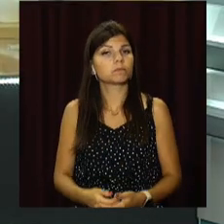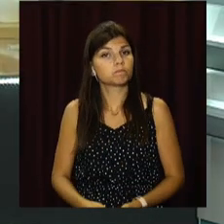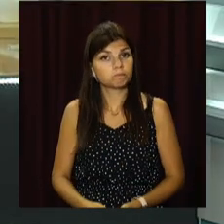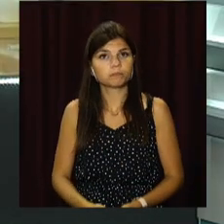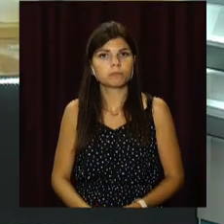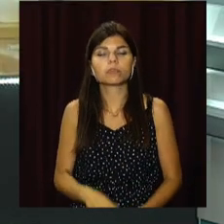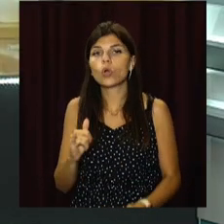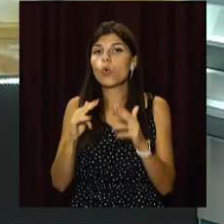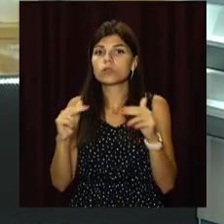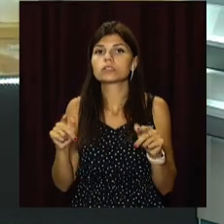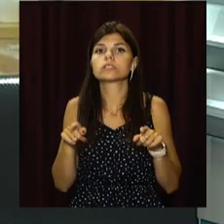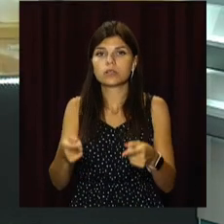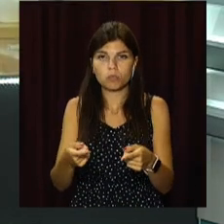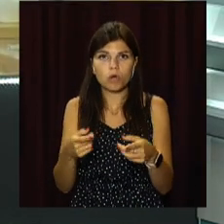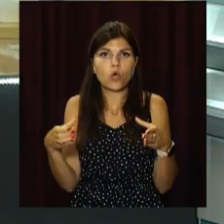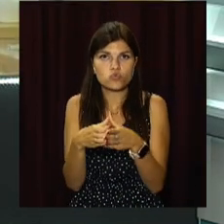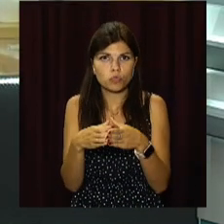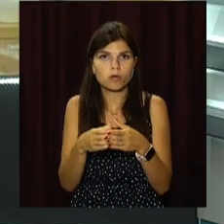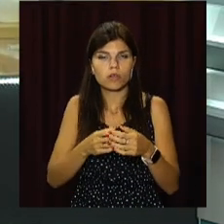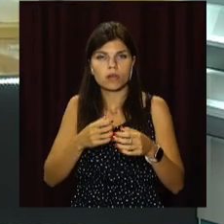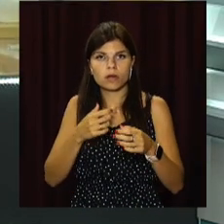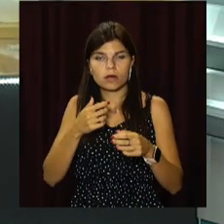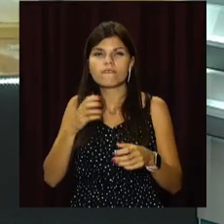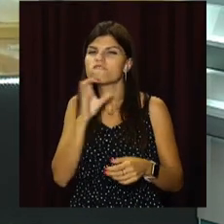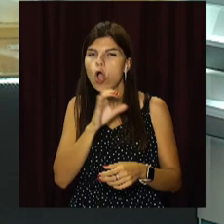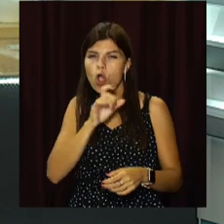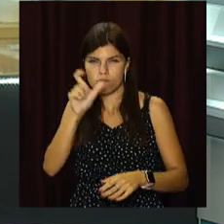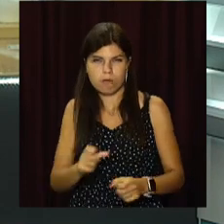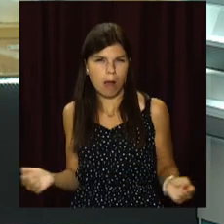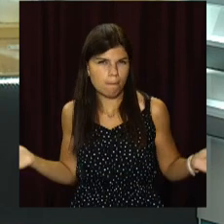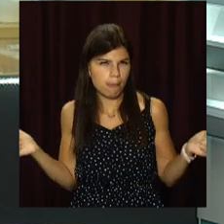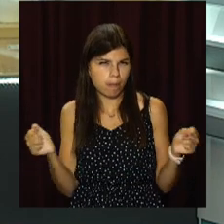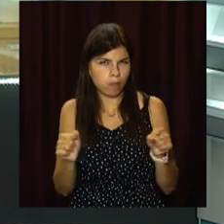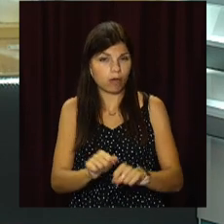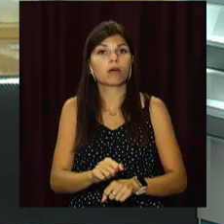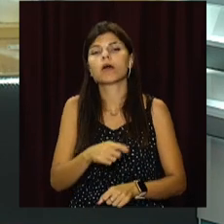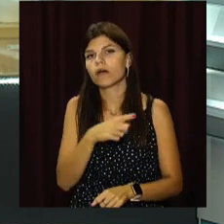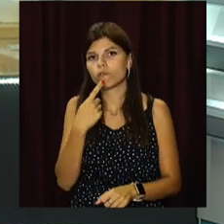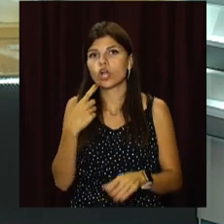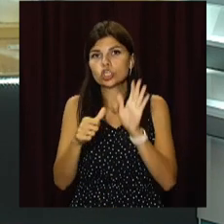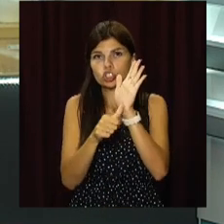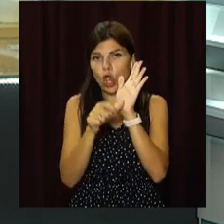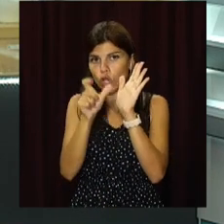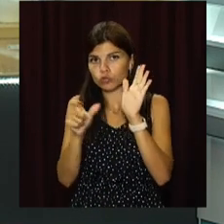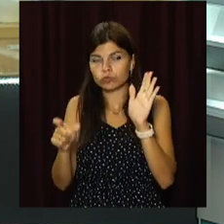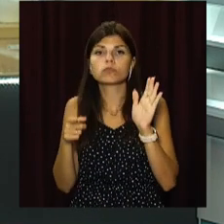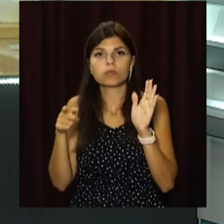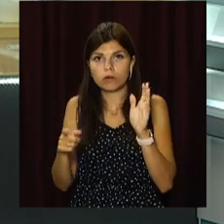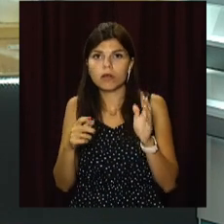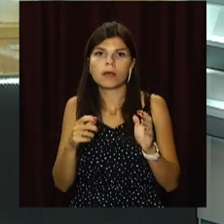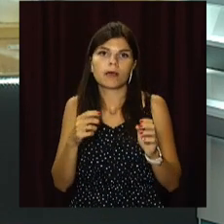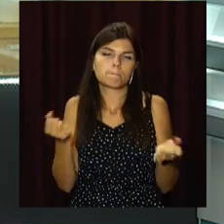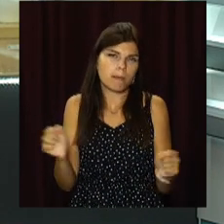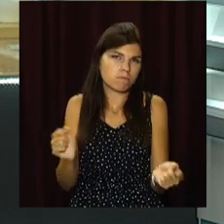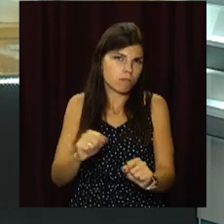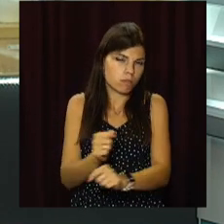У Дніпрі затримали озброєну групу серійних крадіїв. Правоохоронці встановили причетність 6 осіб до скоєння низки крадіжок